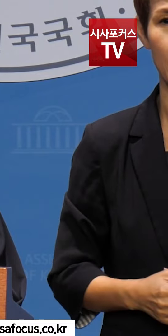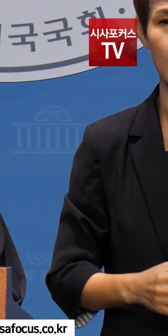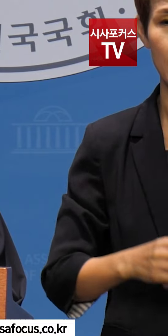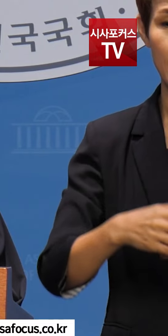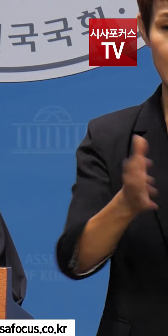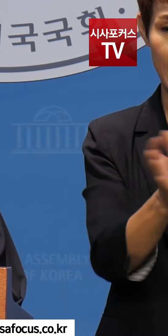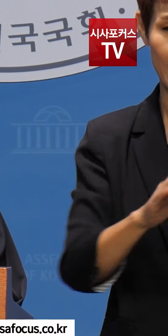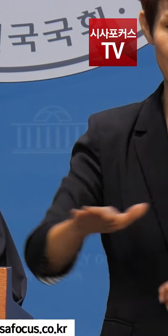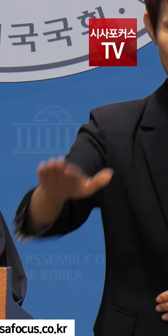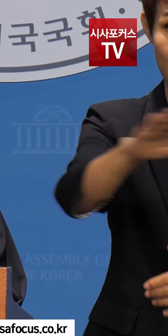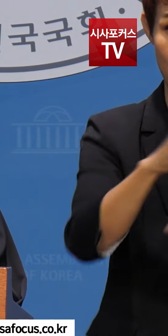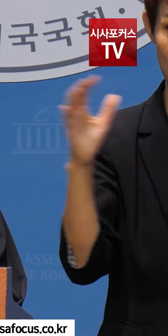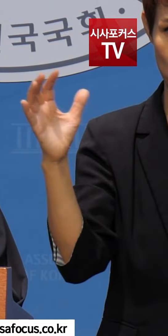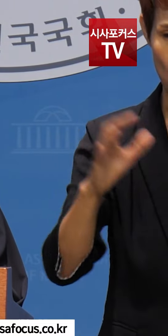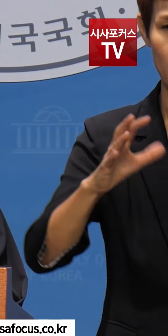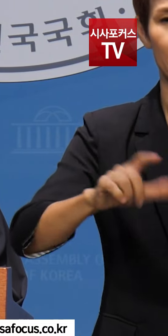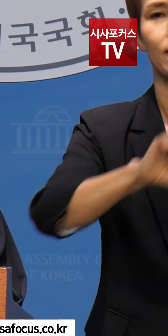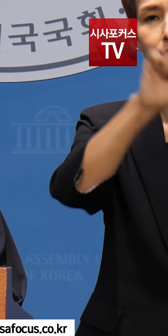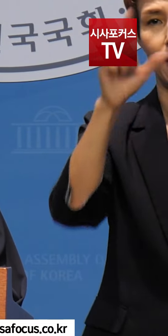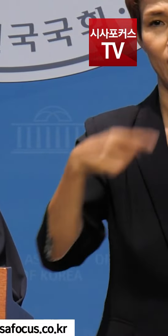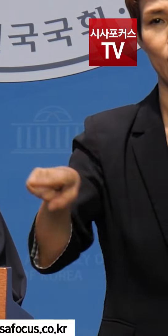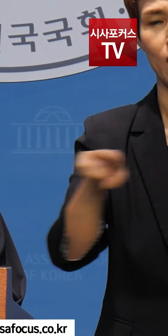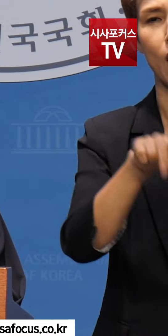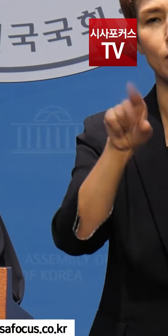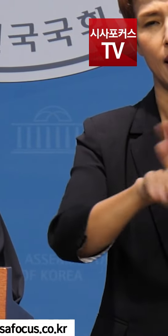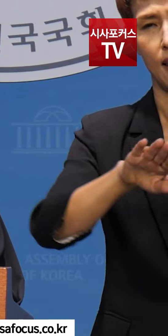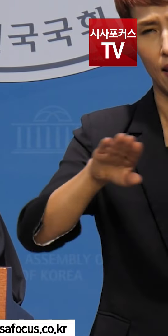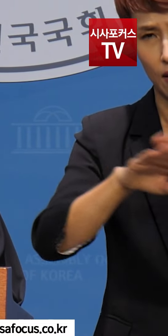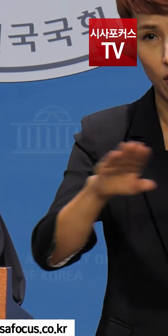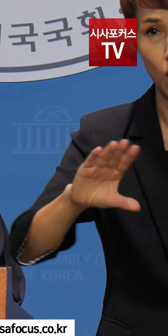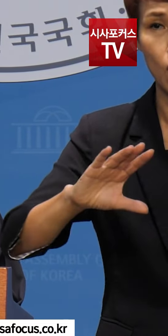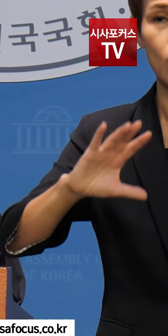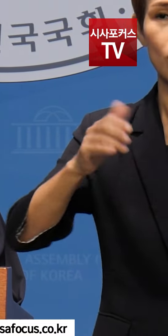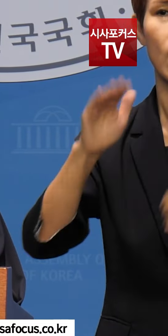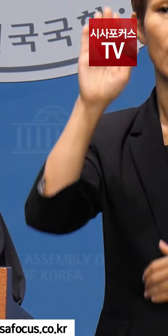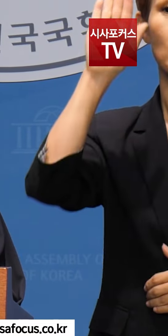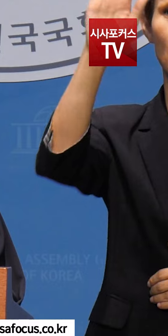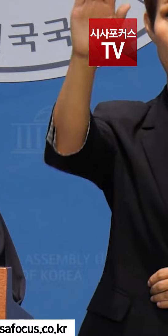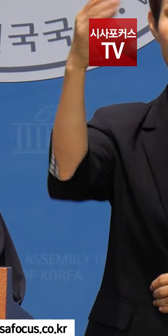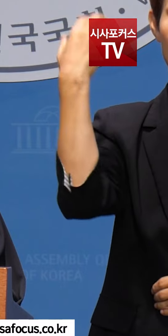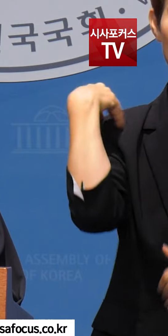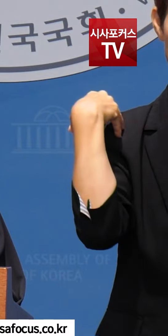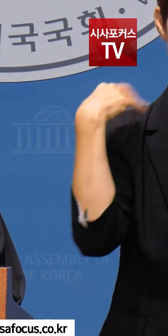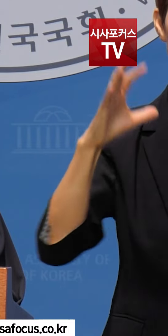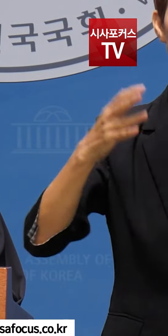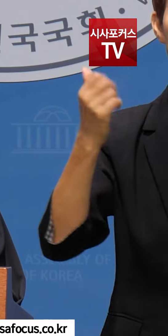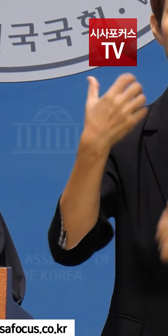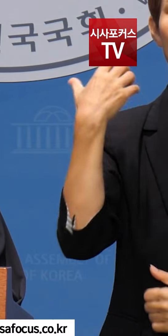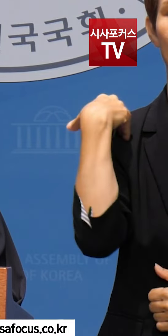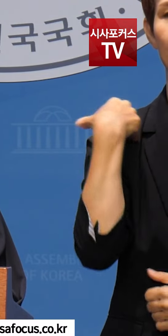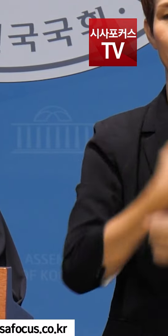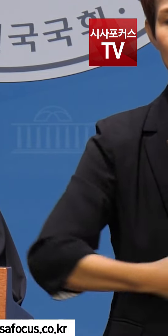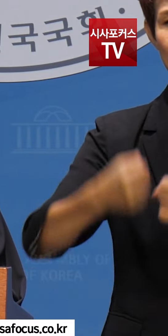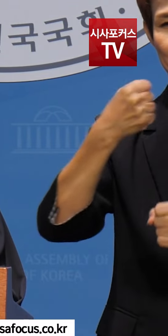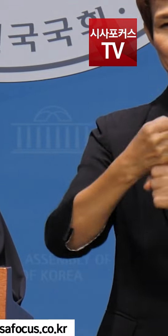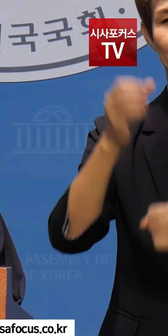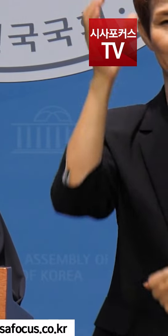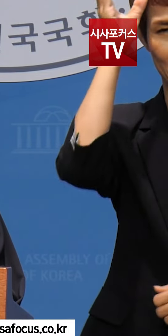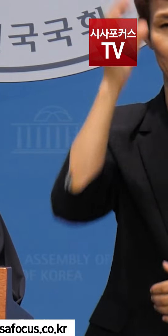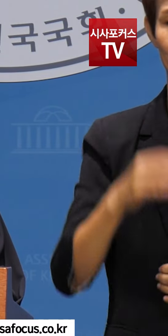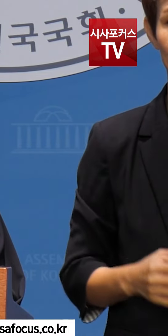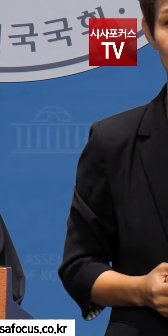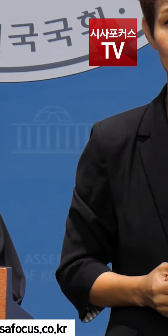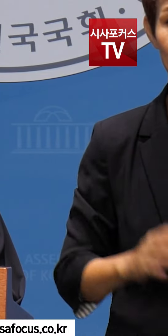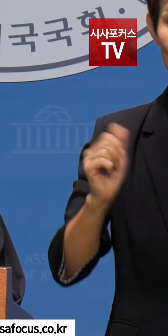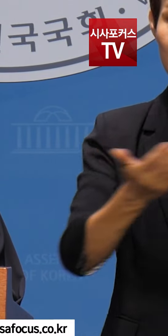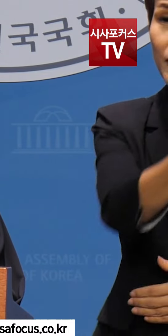정당이 모여 민생위기 해결과 국가 미래를 책임지는 국회 본연의 역할을 되찾기를 기대합니다.